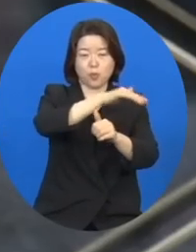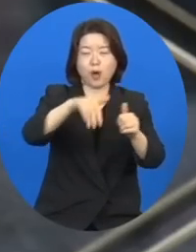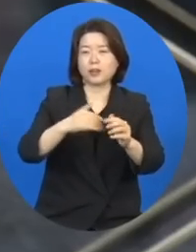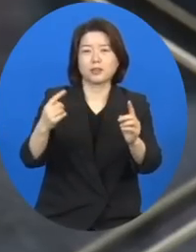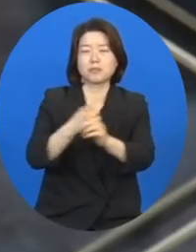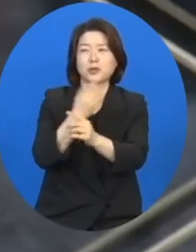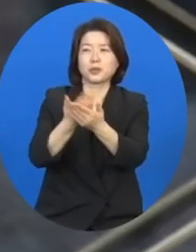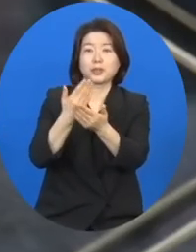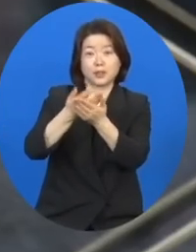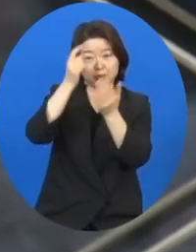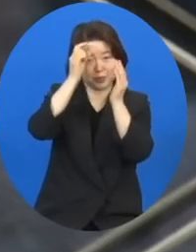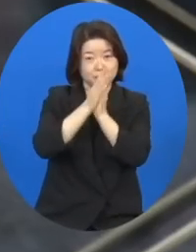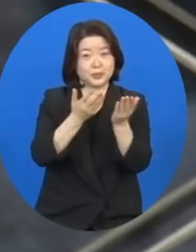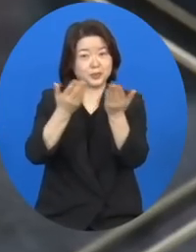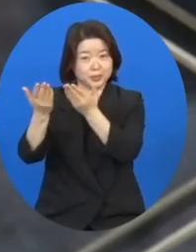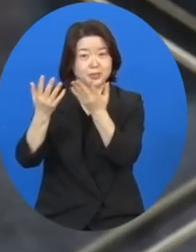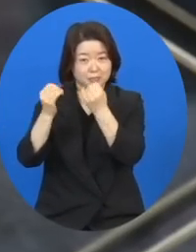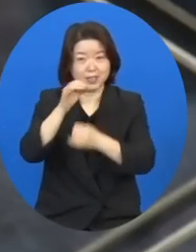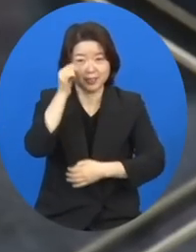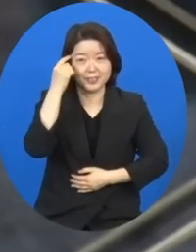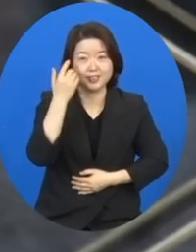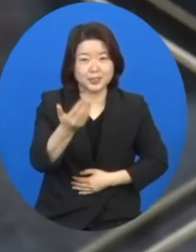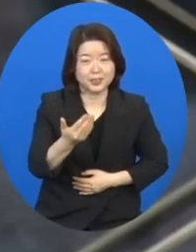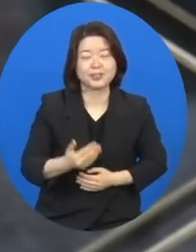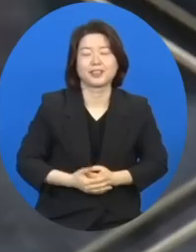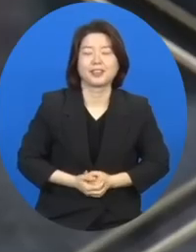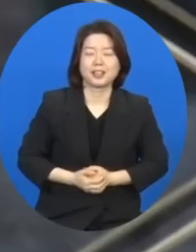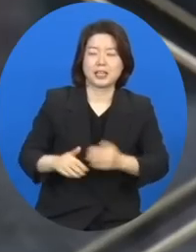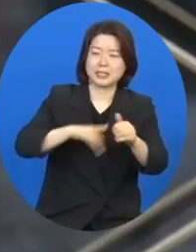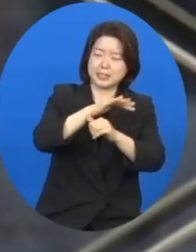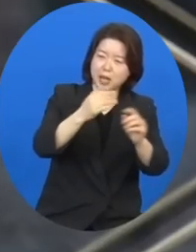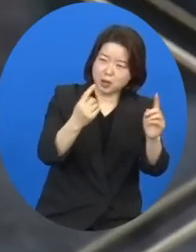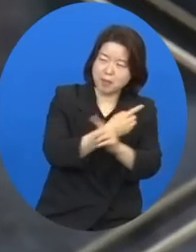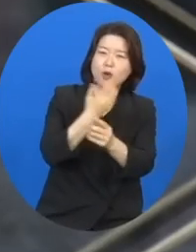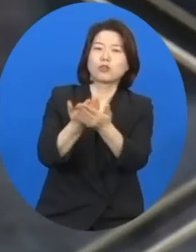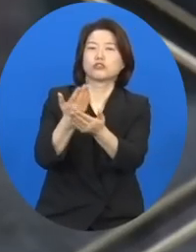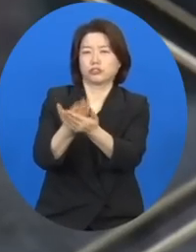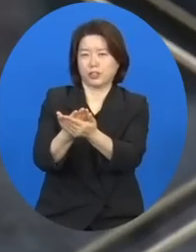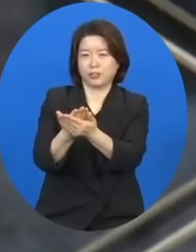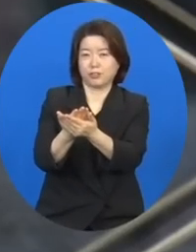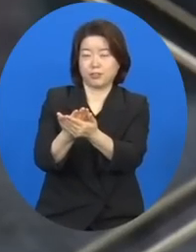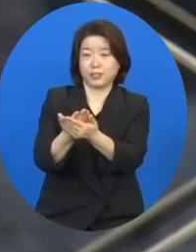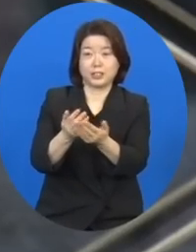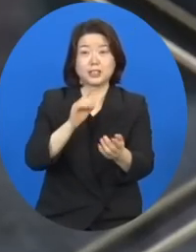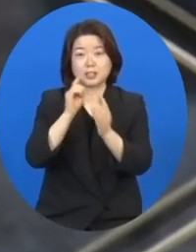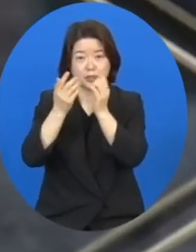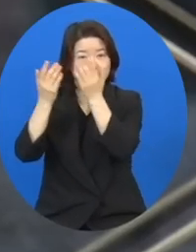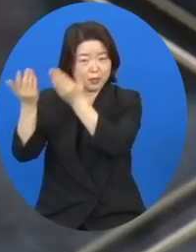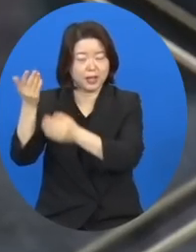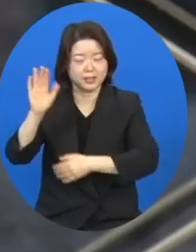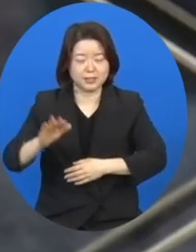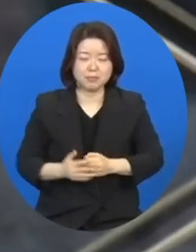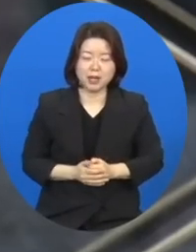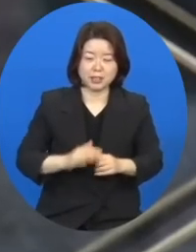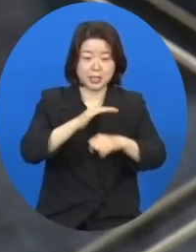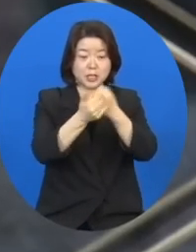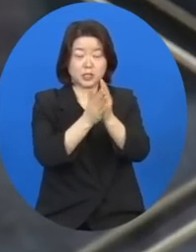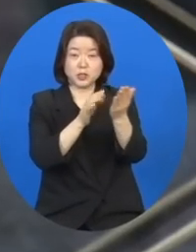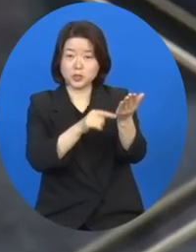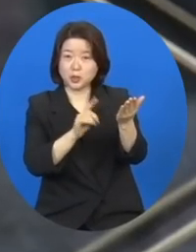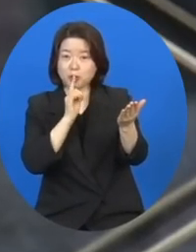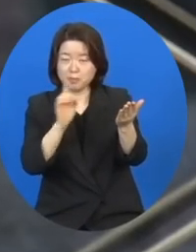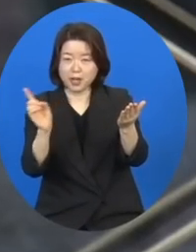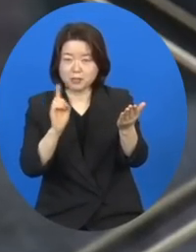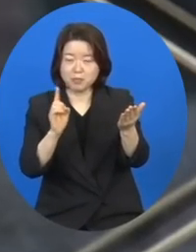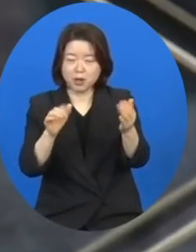드리곤 합니다. 환경을 바꿔주세요. 상황을 바꿔주세요. 근데 성경은 뭐라고 하냐면 환경이 문제라기보다는